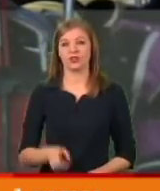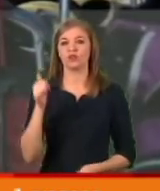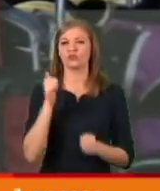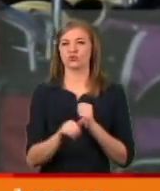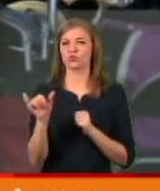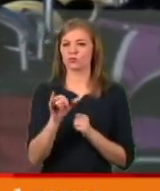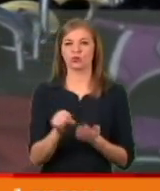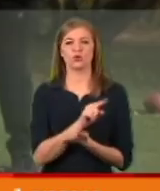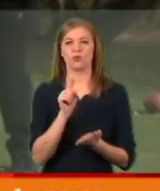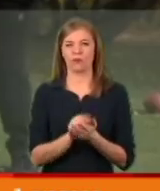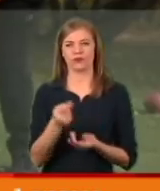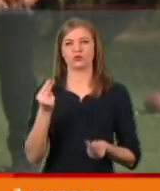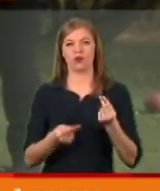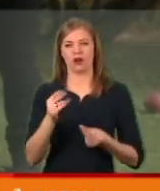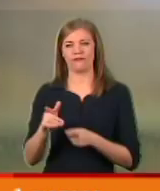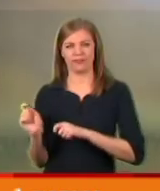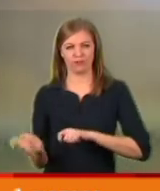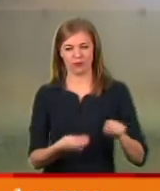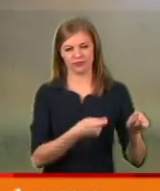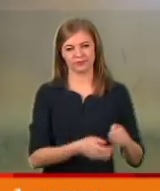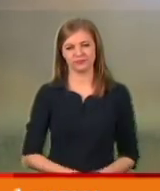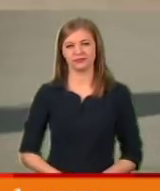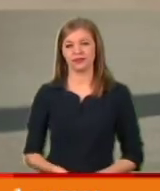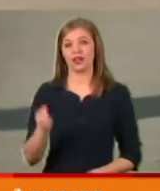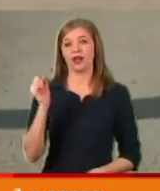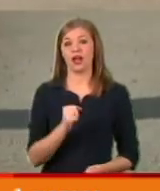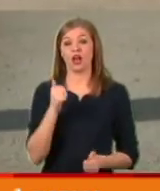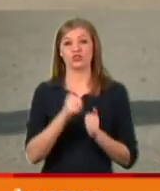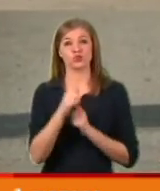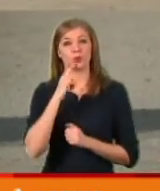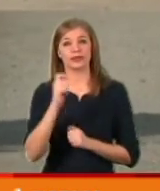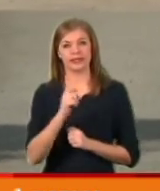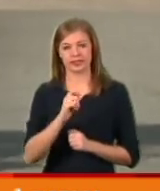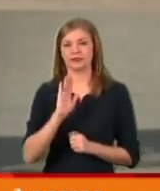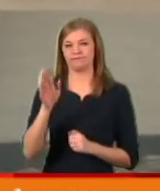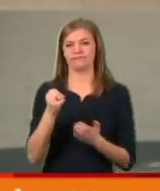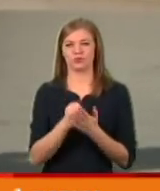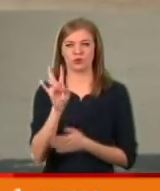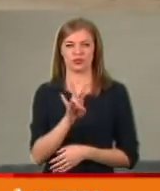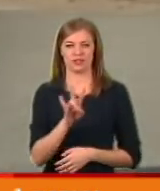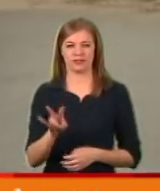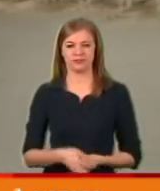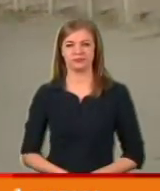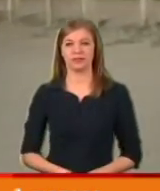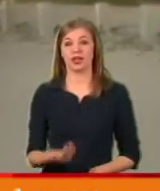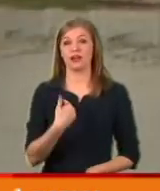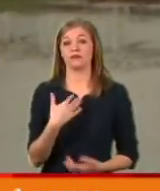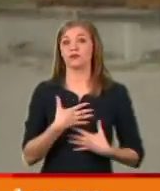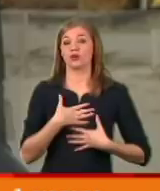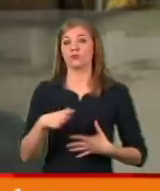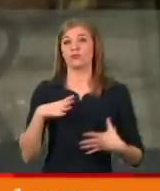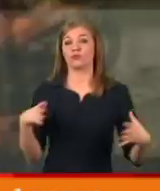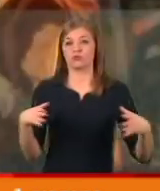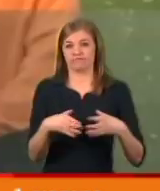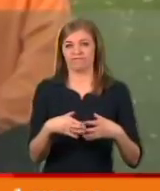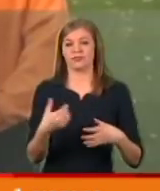Щосуботи вони обов'язково грають у гольф, а щонеділі йдуть до церкви. Ми любимо бути